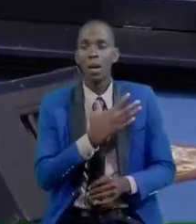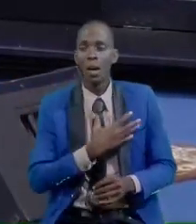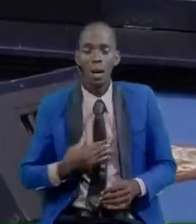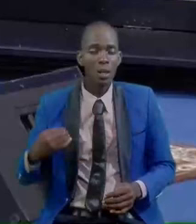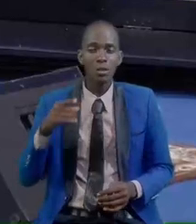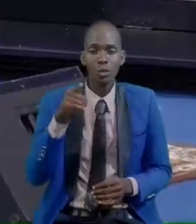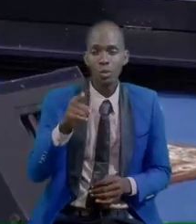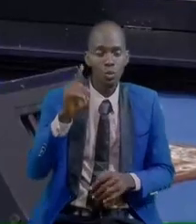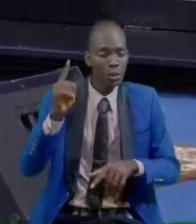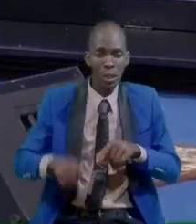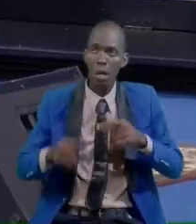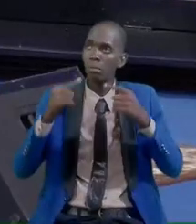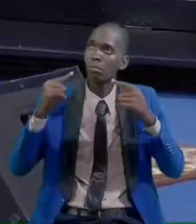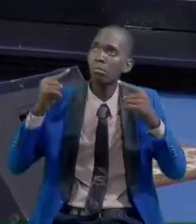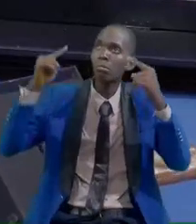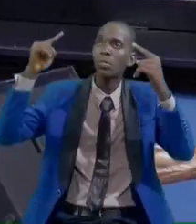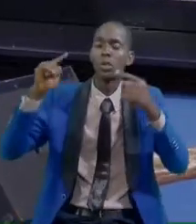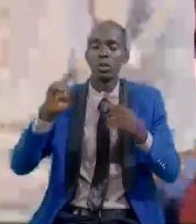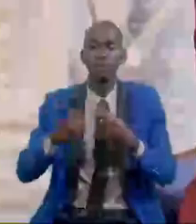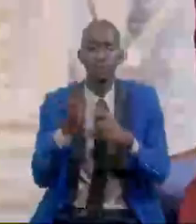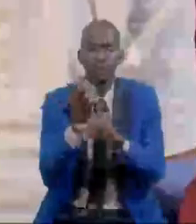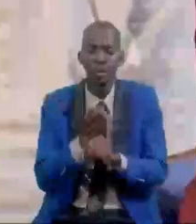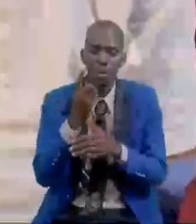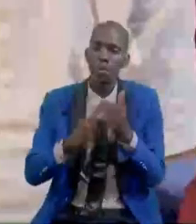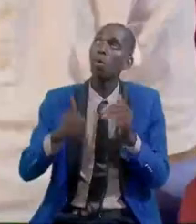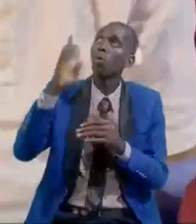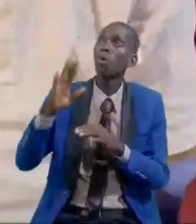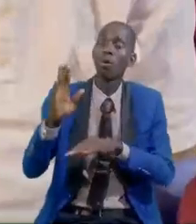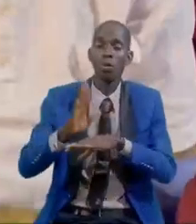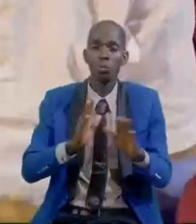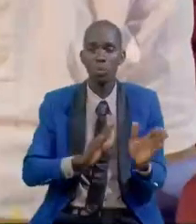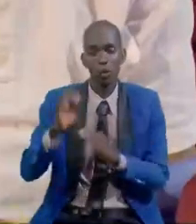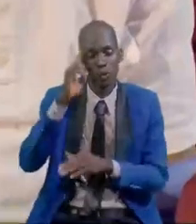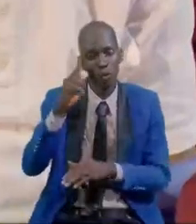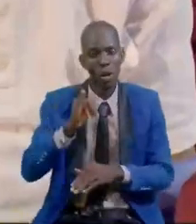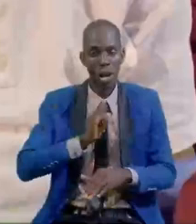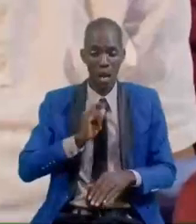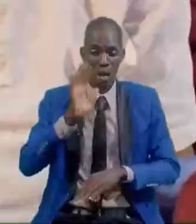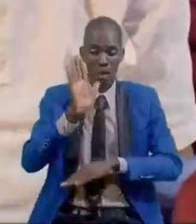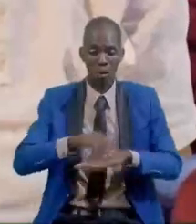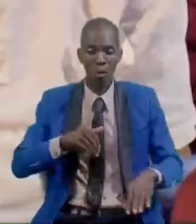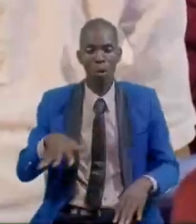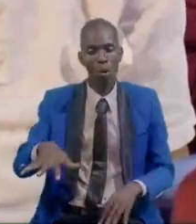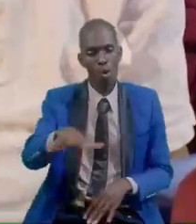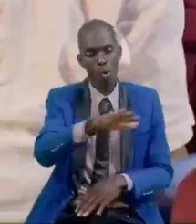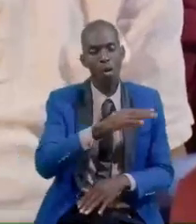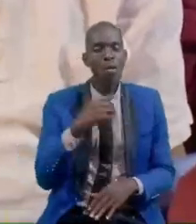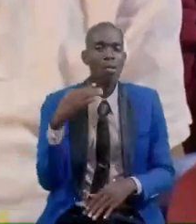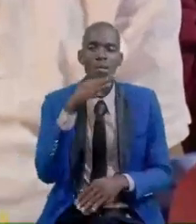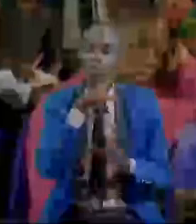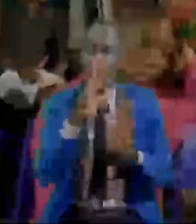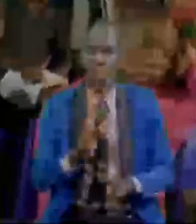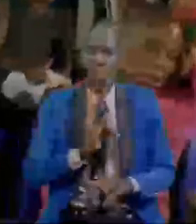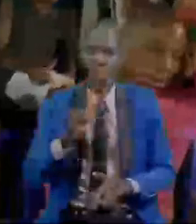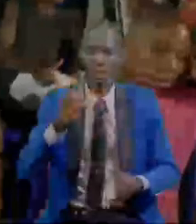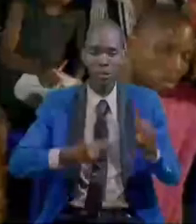et que tu ne vas pas réaliser ce pourquoi tu es créé, je les appelle menteurs. Je dis, tu vas sortir de